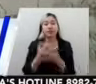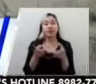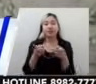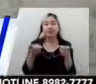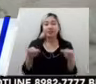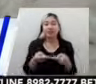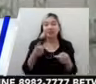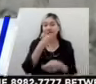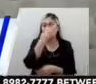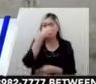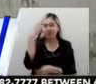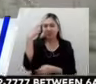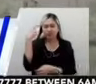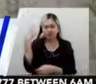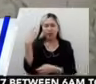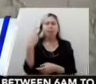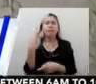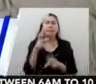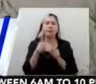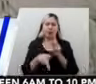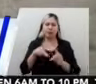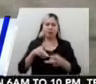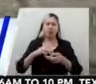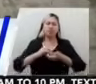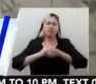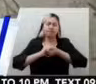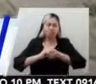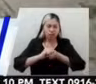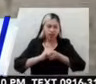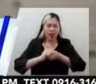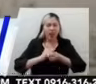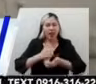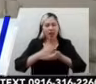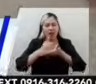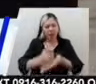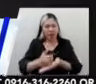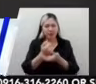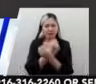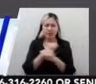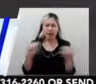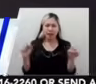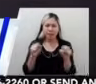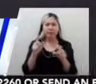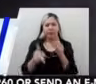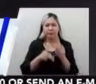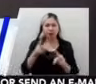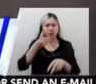bayanihan ang magkakapit-bahay sa pagsagip sa mga residenteng naipit sa lampastaong baha.